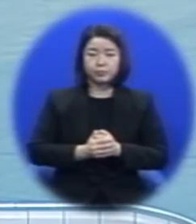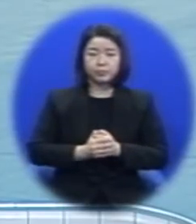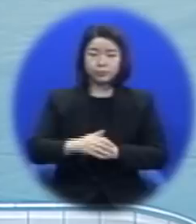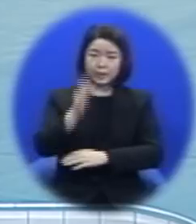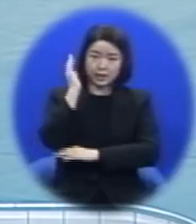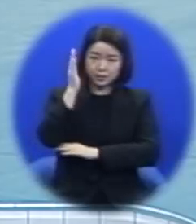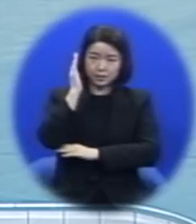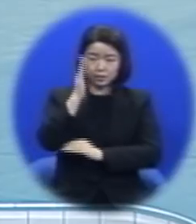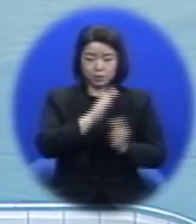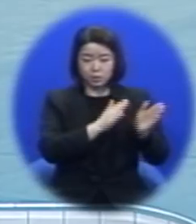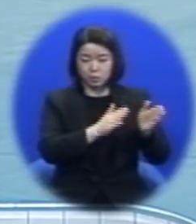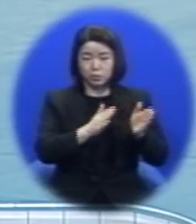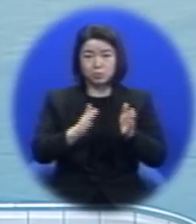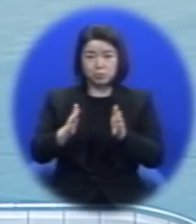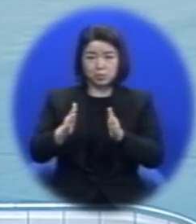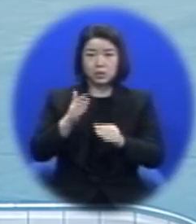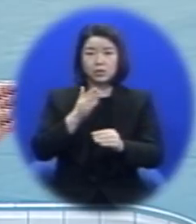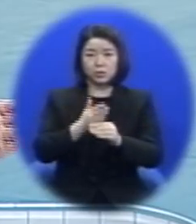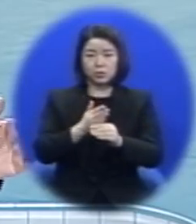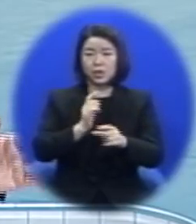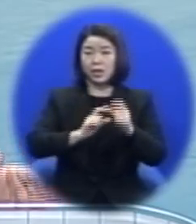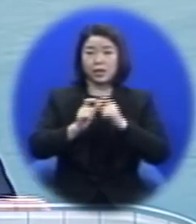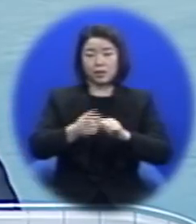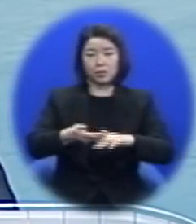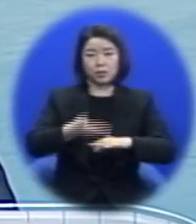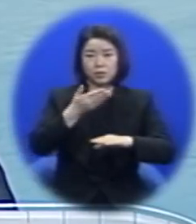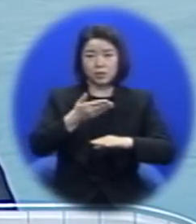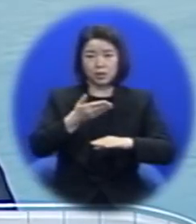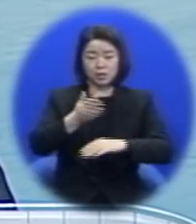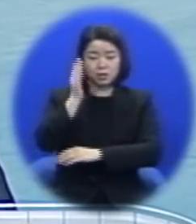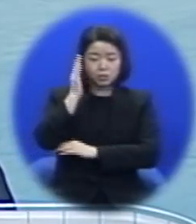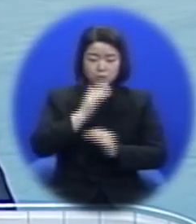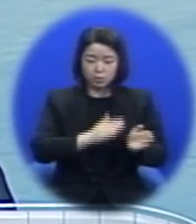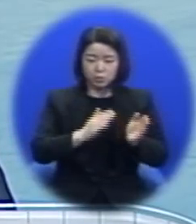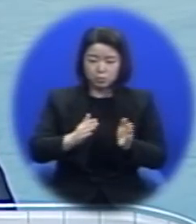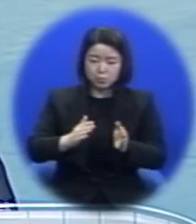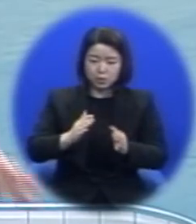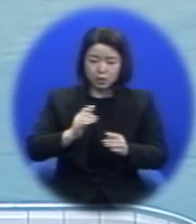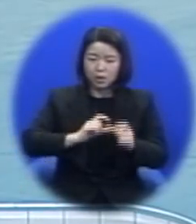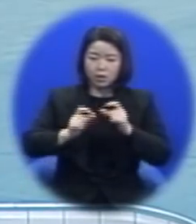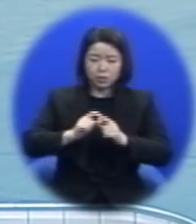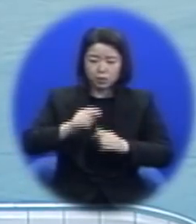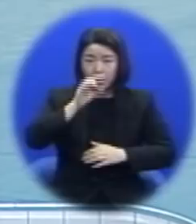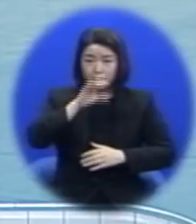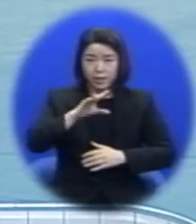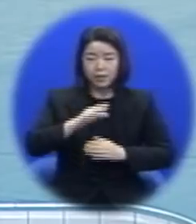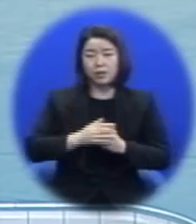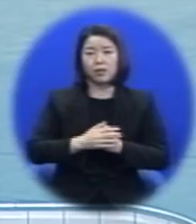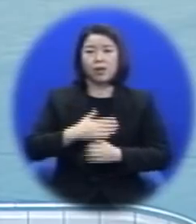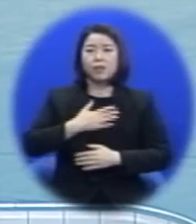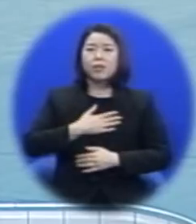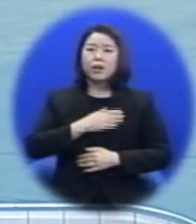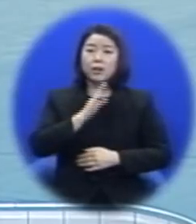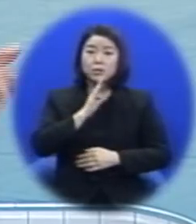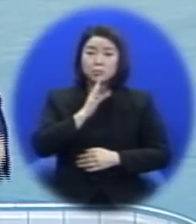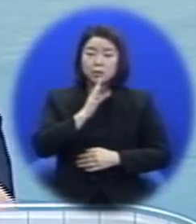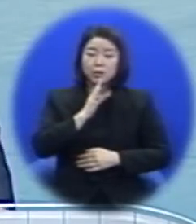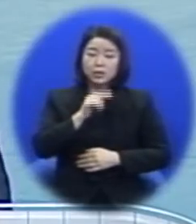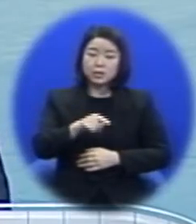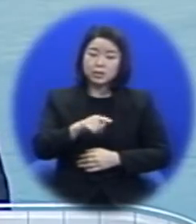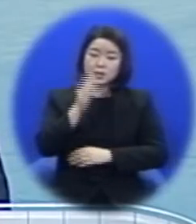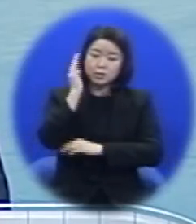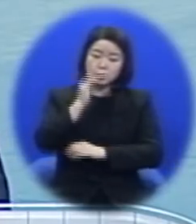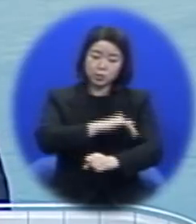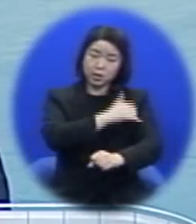설교를 준비하다가 더 이상 설교 준비가 진척이 안 돼요. 내가 과연 이 설교할 자격이